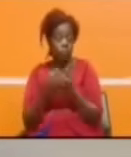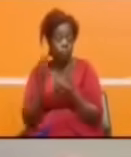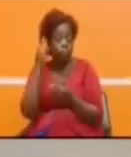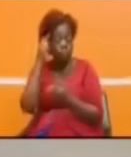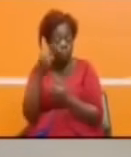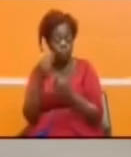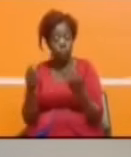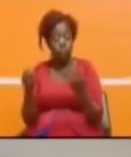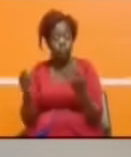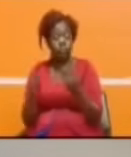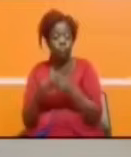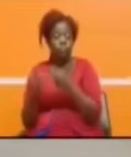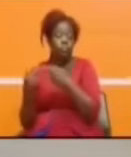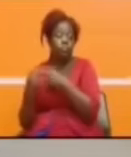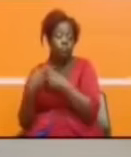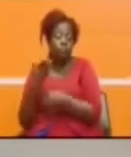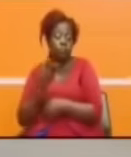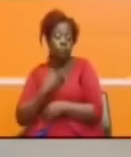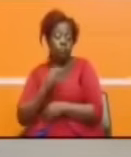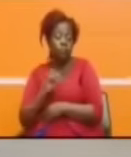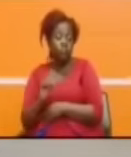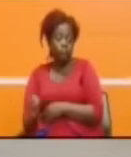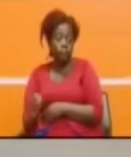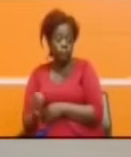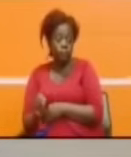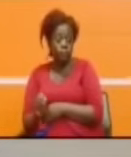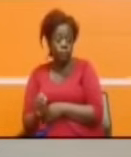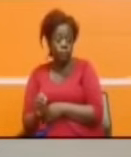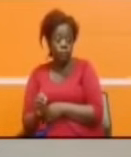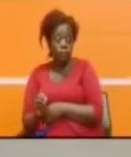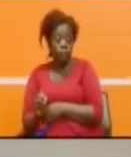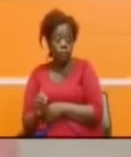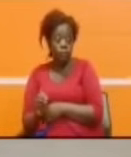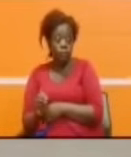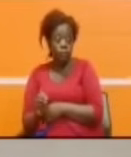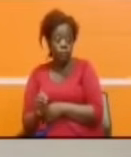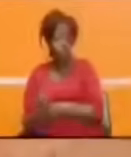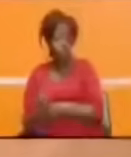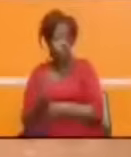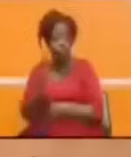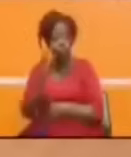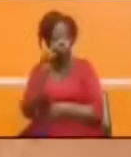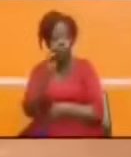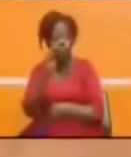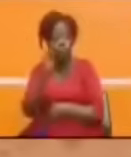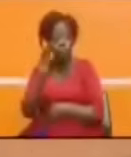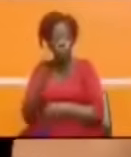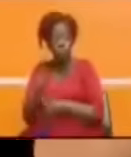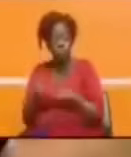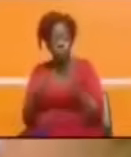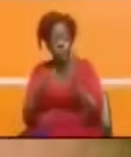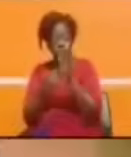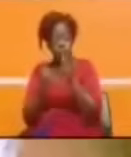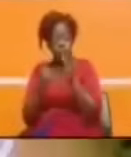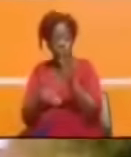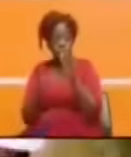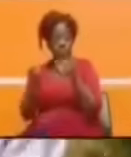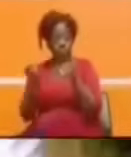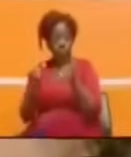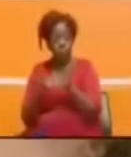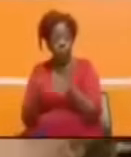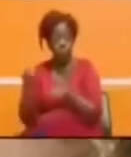ate obuvunaanyizibwa nga tebalina oluusi balina bungi naye nga tebaagala butuukiriza basereebu. Bwadde ekyokulabirako ekyabaka ba palamenti